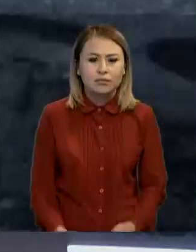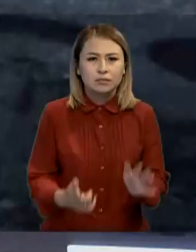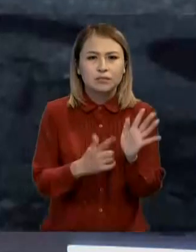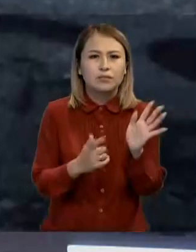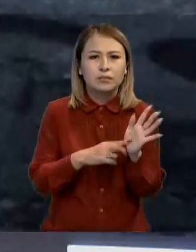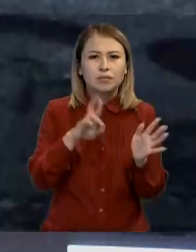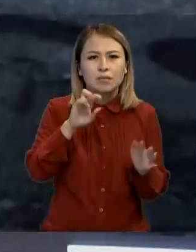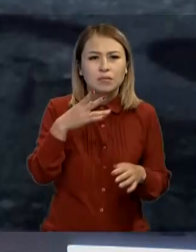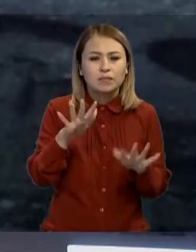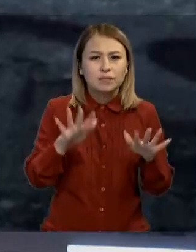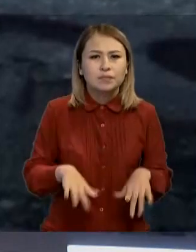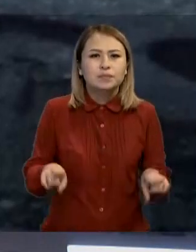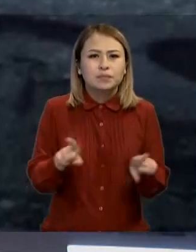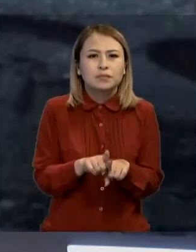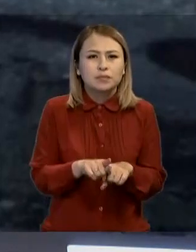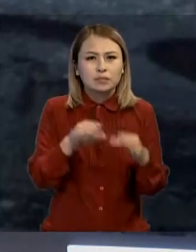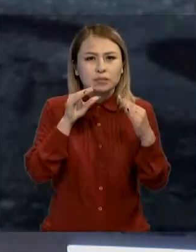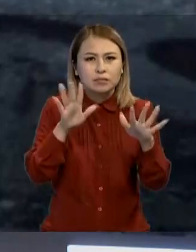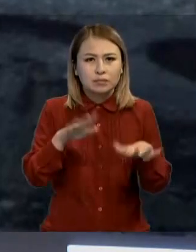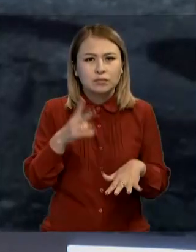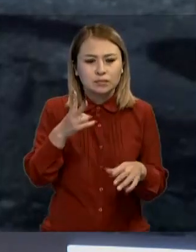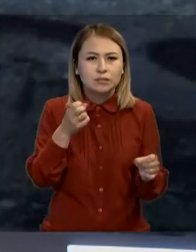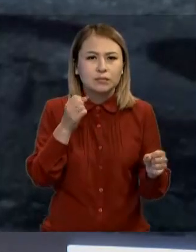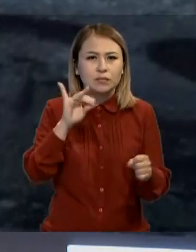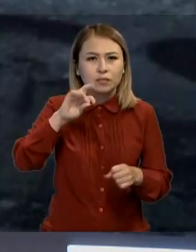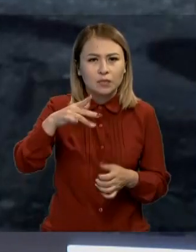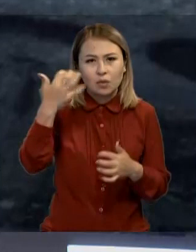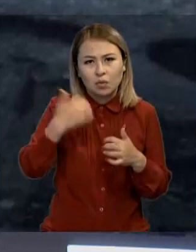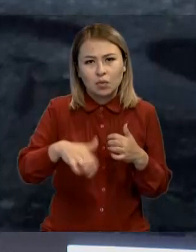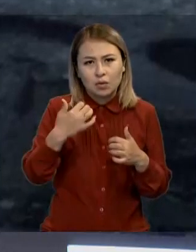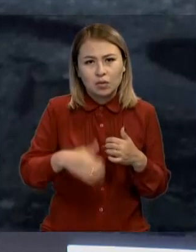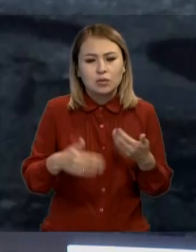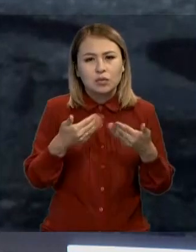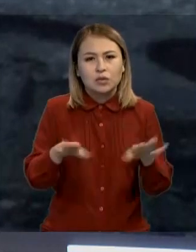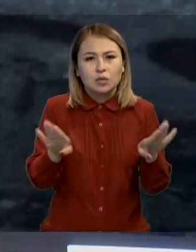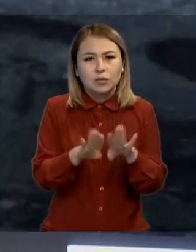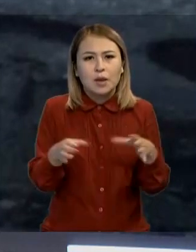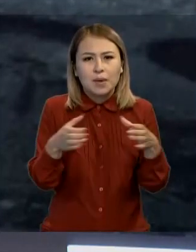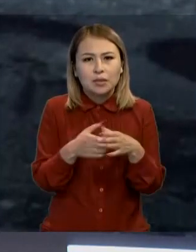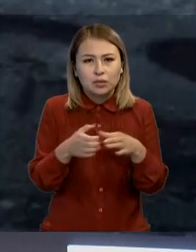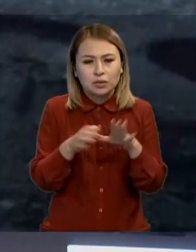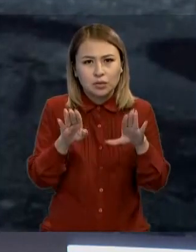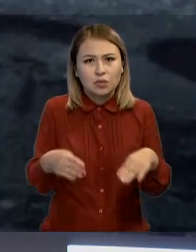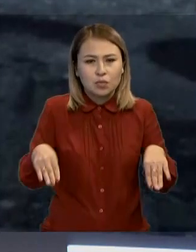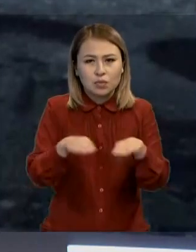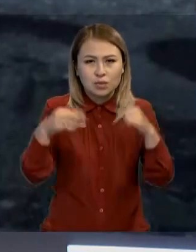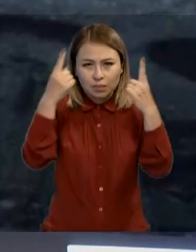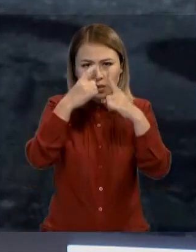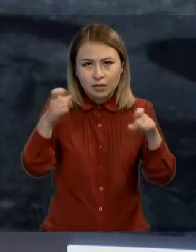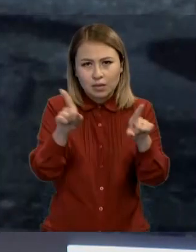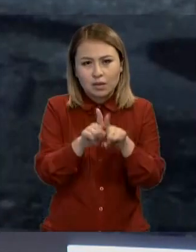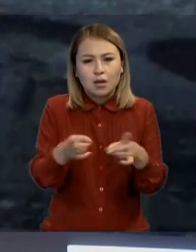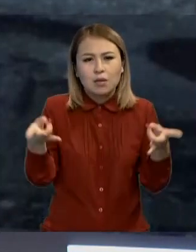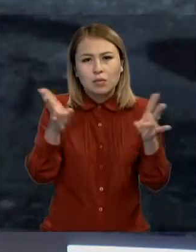Қарағанды Балқаш аралығында жыр болған автобанның екі жолағы шілденің ортасында ашылады. Жобаға жауапты компания өкілдері осылай